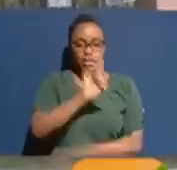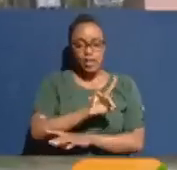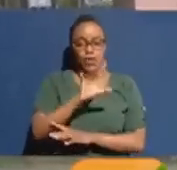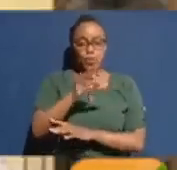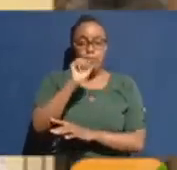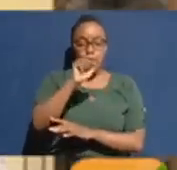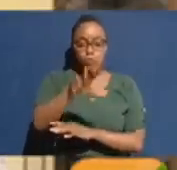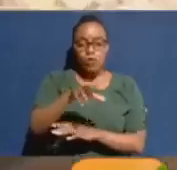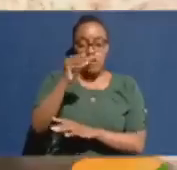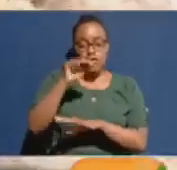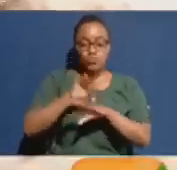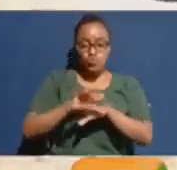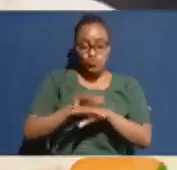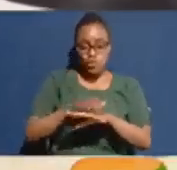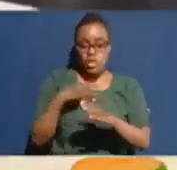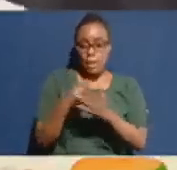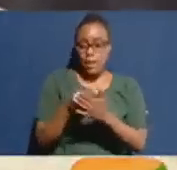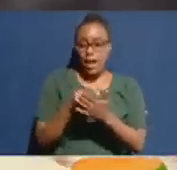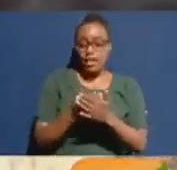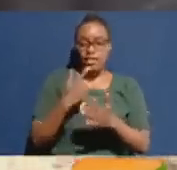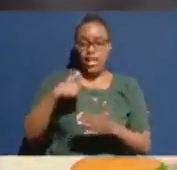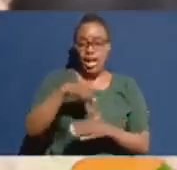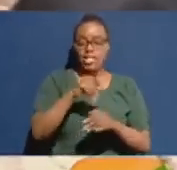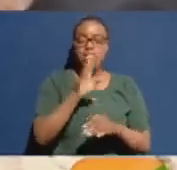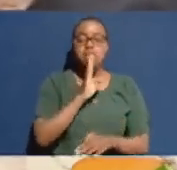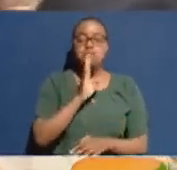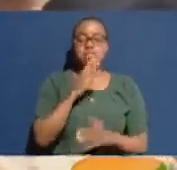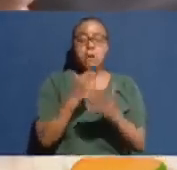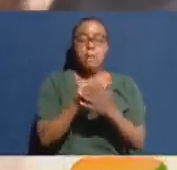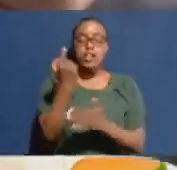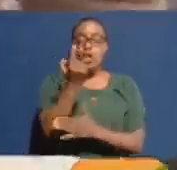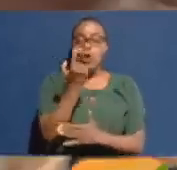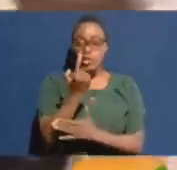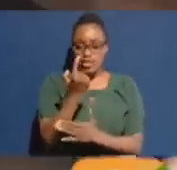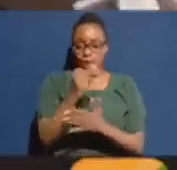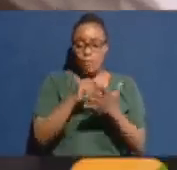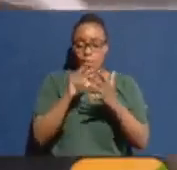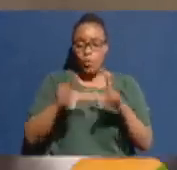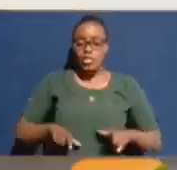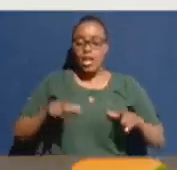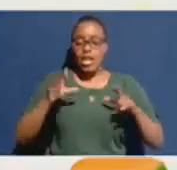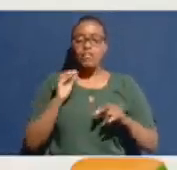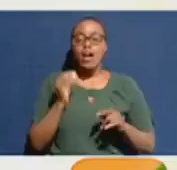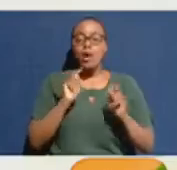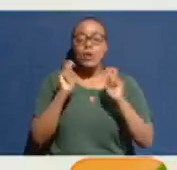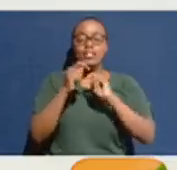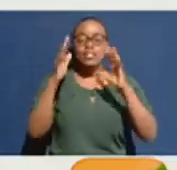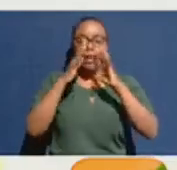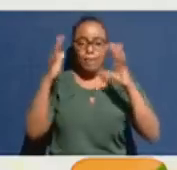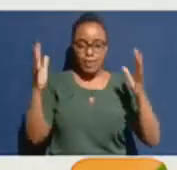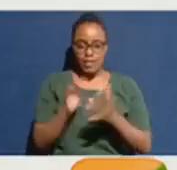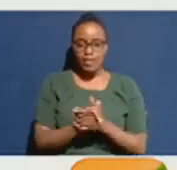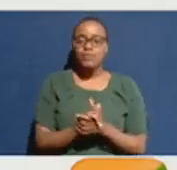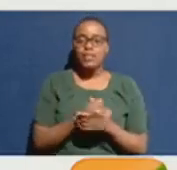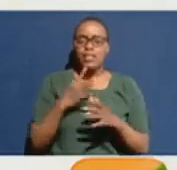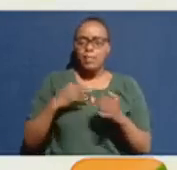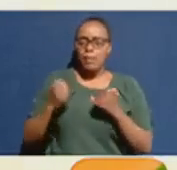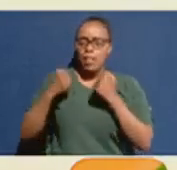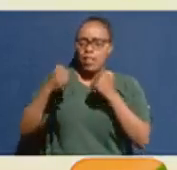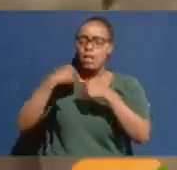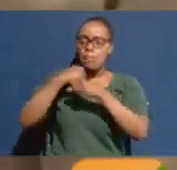wanatupata mapato mazuri ambao tulikuwa hata si watu wa kuombaomba kwa hivyo mambo maisha yetu yalibadilika sana. More tourists in Malindi meant